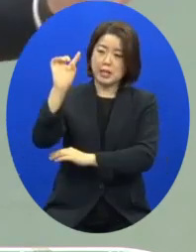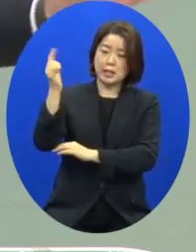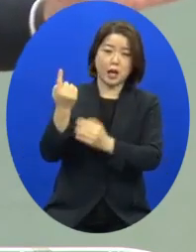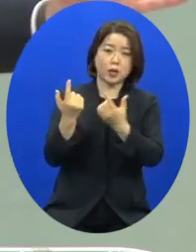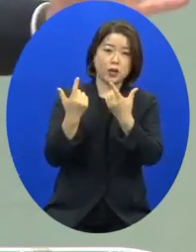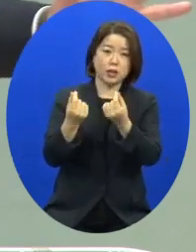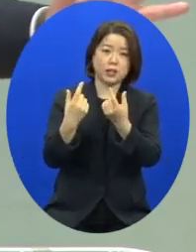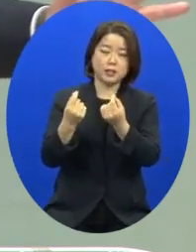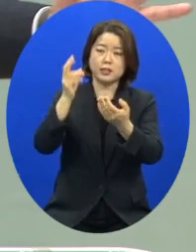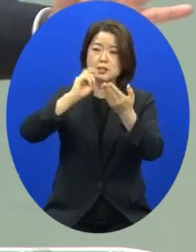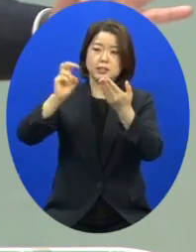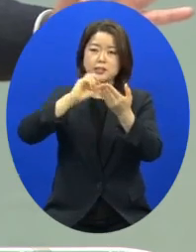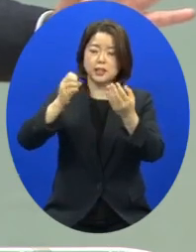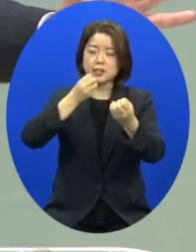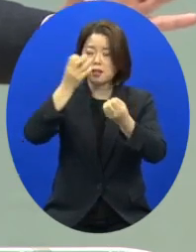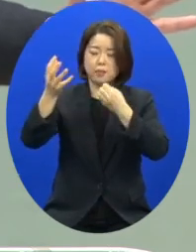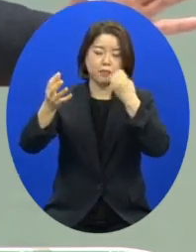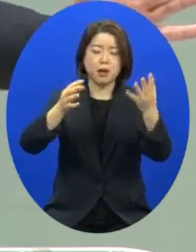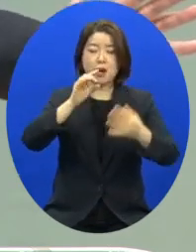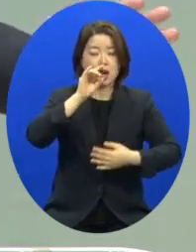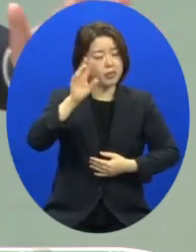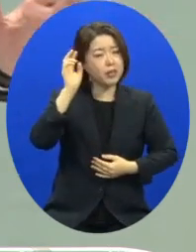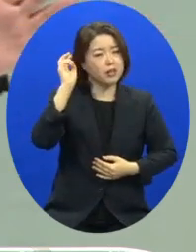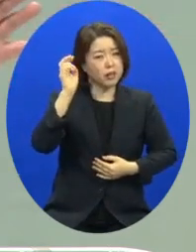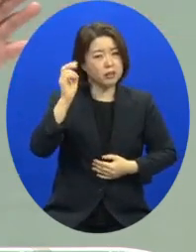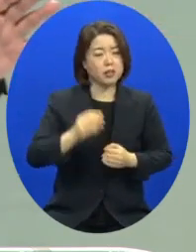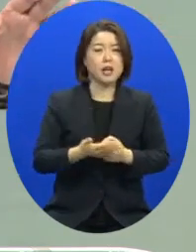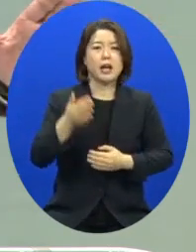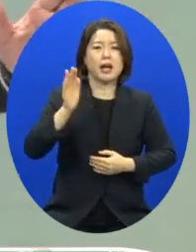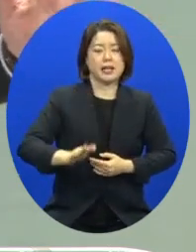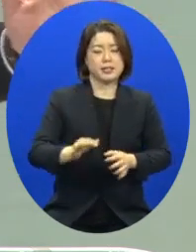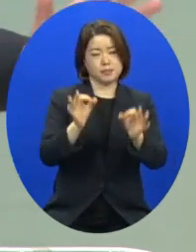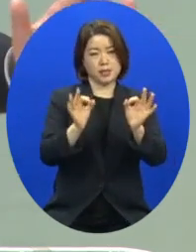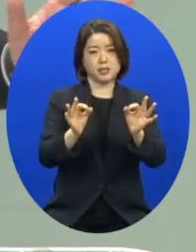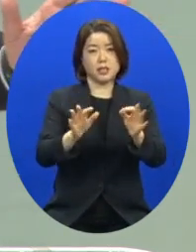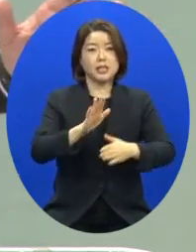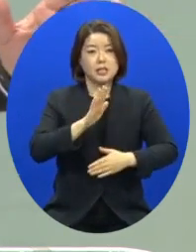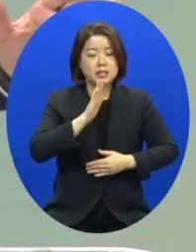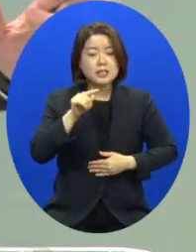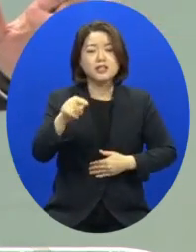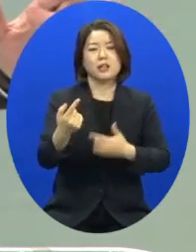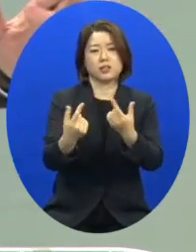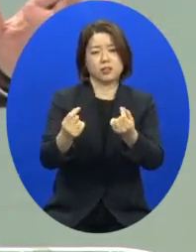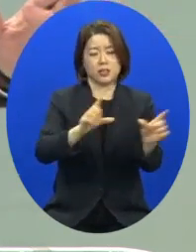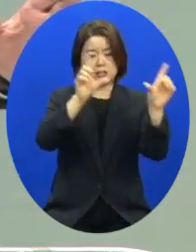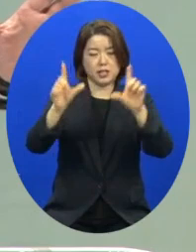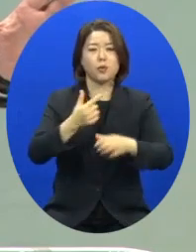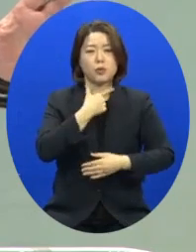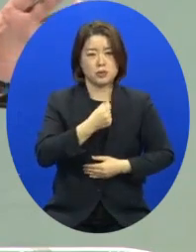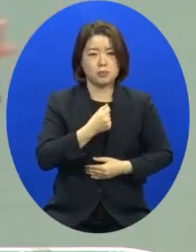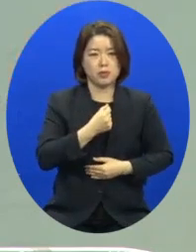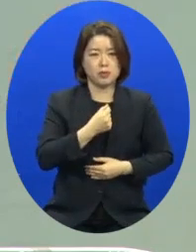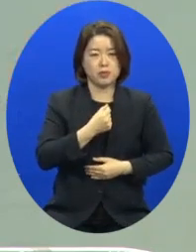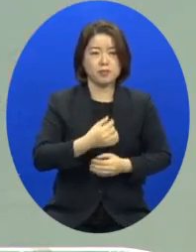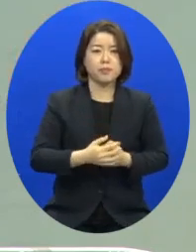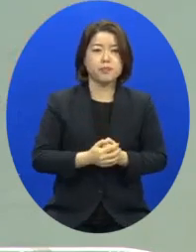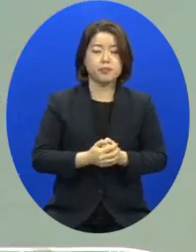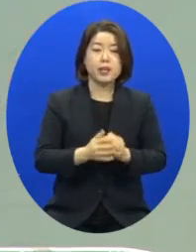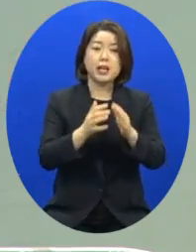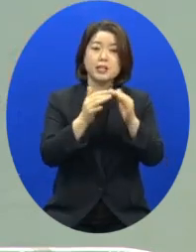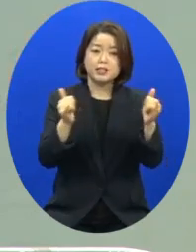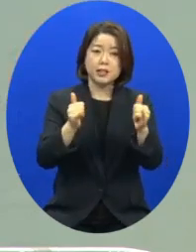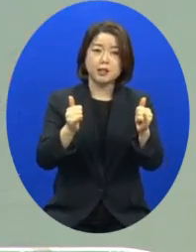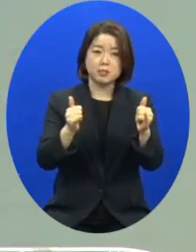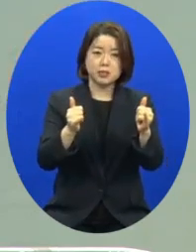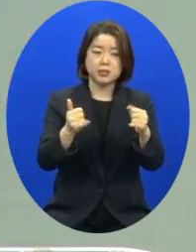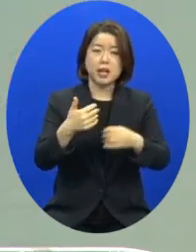같은 찬양이 터지지 않는 모양입니다. 근데 이제는 진짜 정말 그렇게 해보겠습니다. 사람은